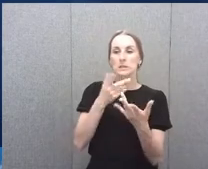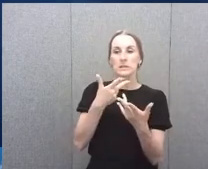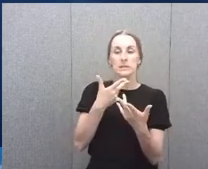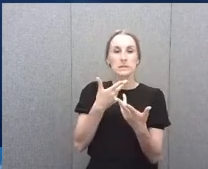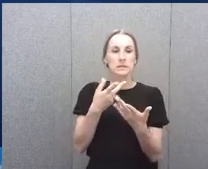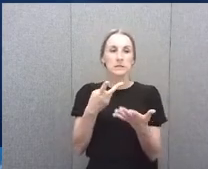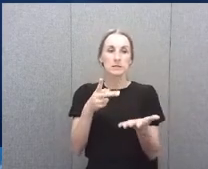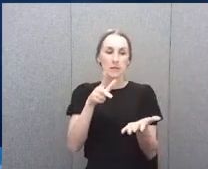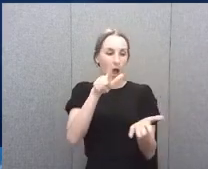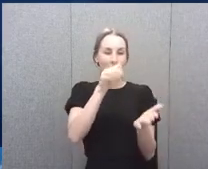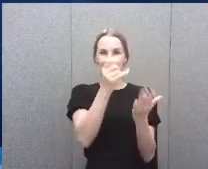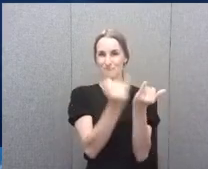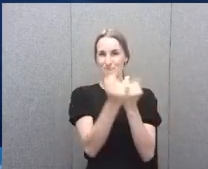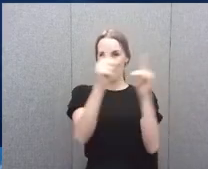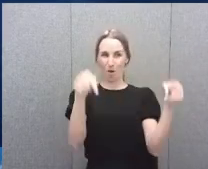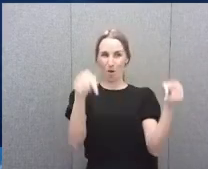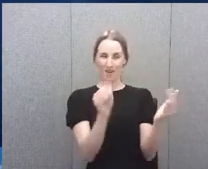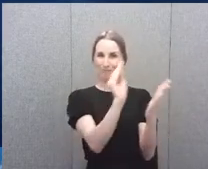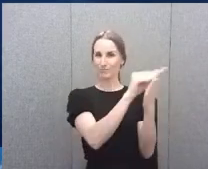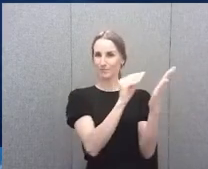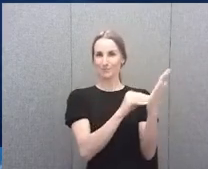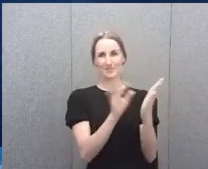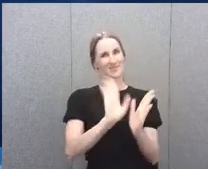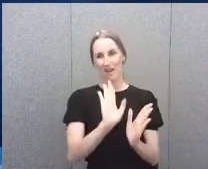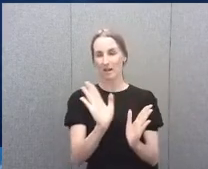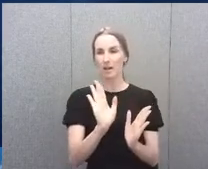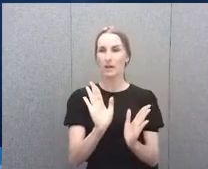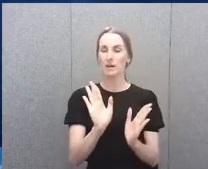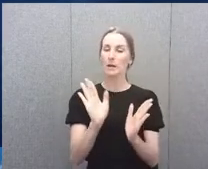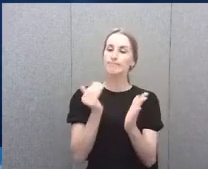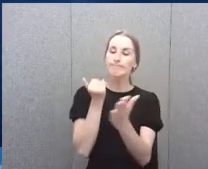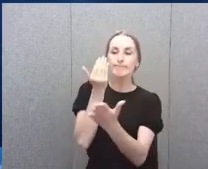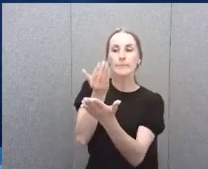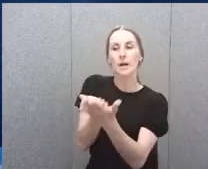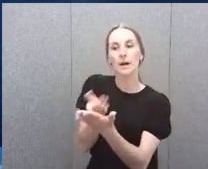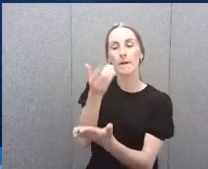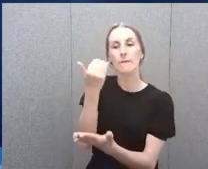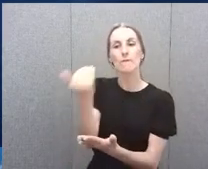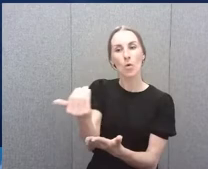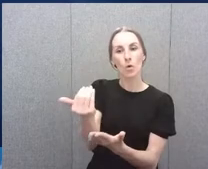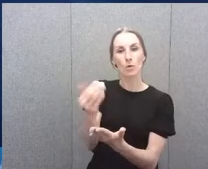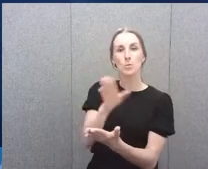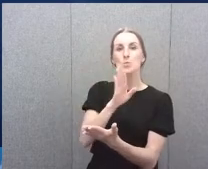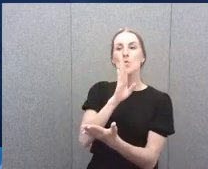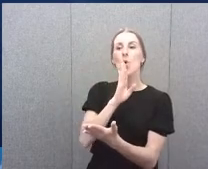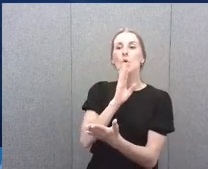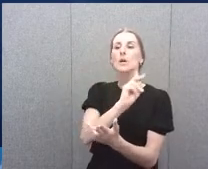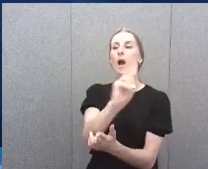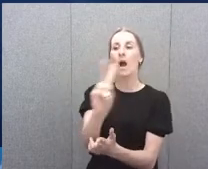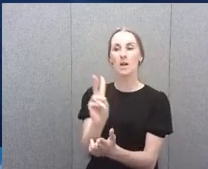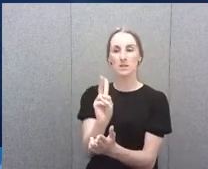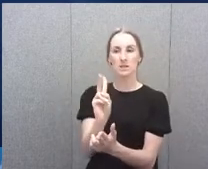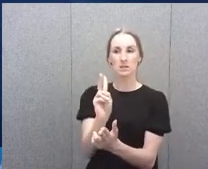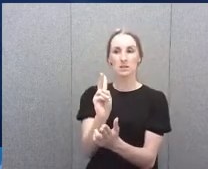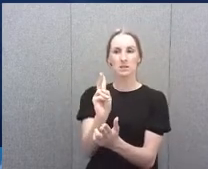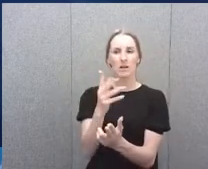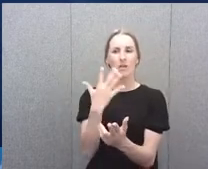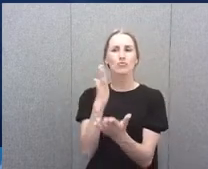декларируя как бы права женщин на бумаге. Это уже само по себе заявление на то, что женщина –